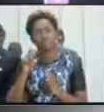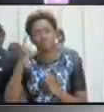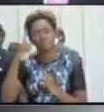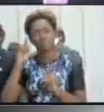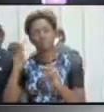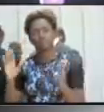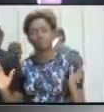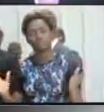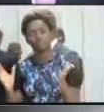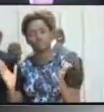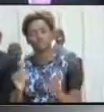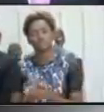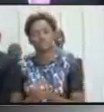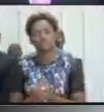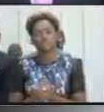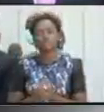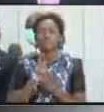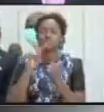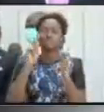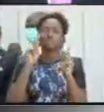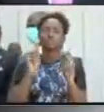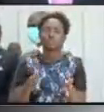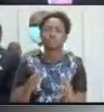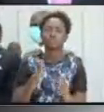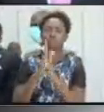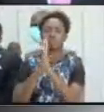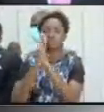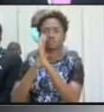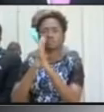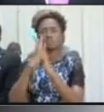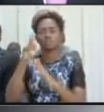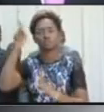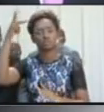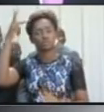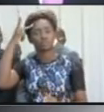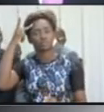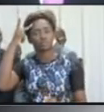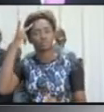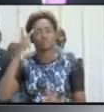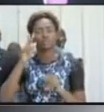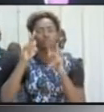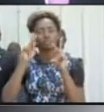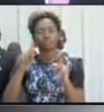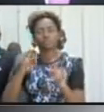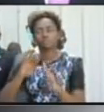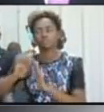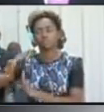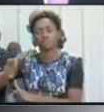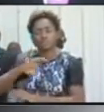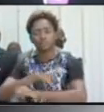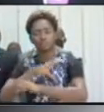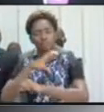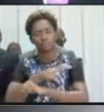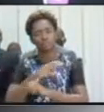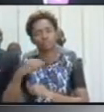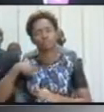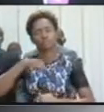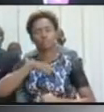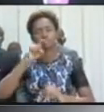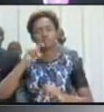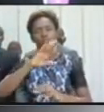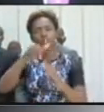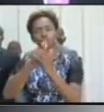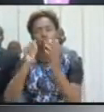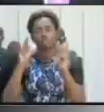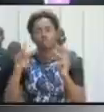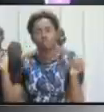monde. Que monde qui dans l'opposition politique, que monde qui dans bon pouvoir. Nous besoin d'accompagnement tout